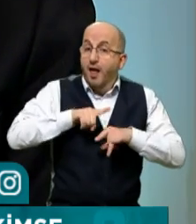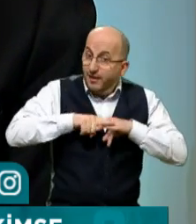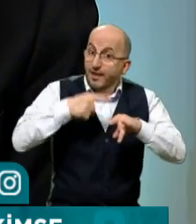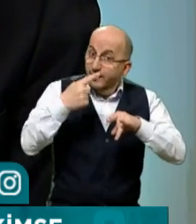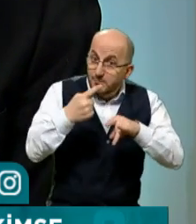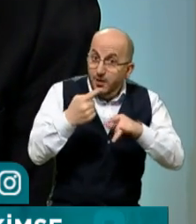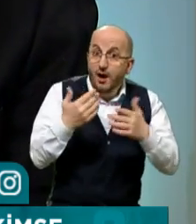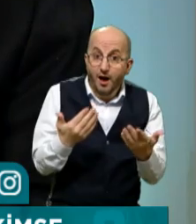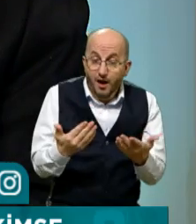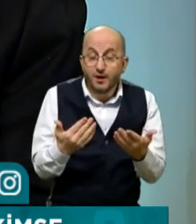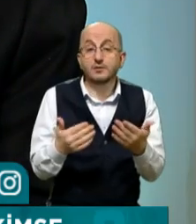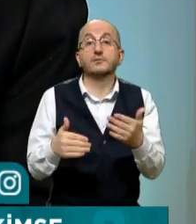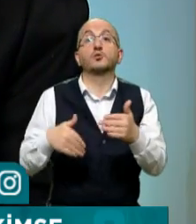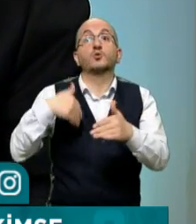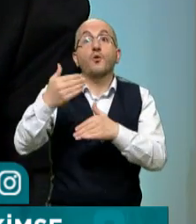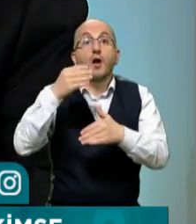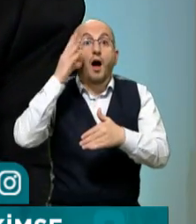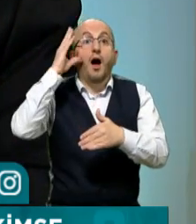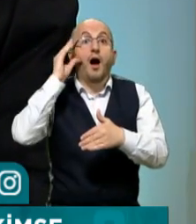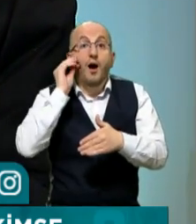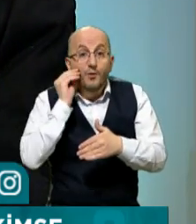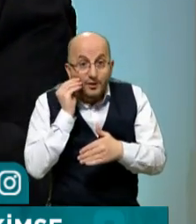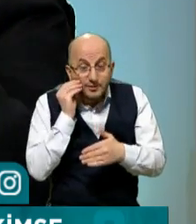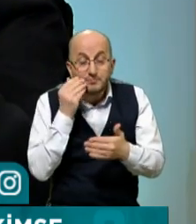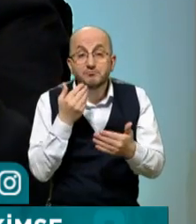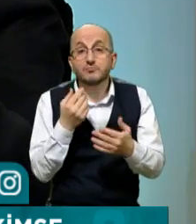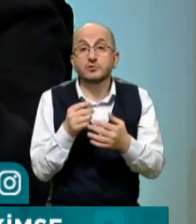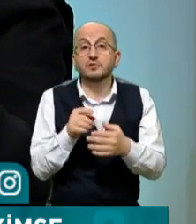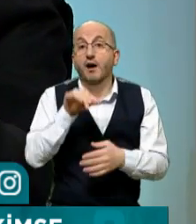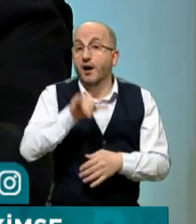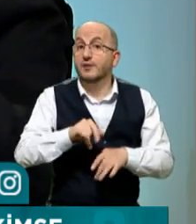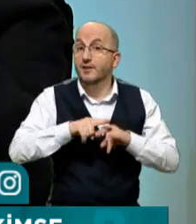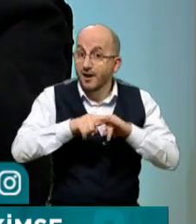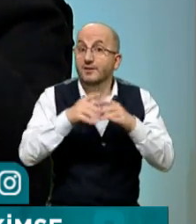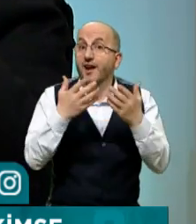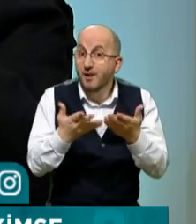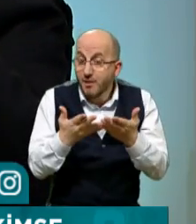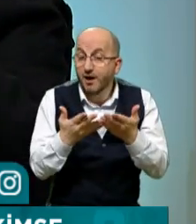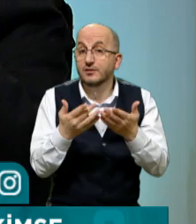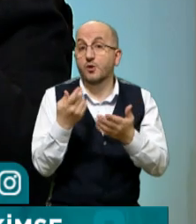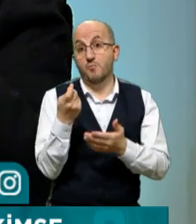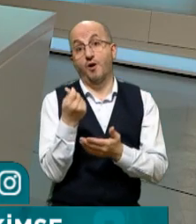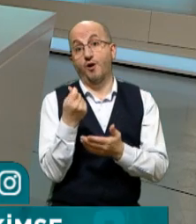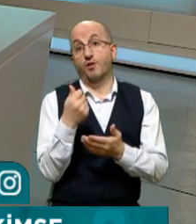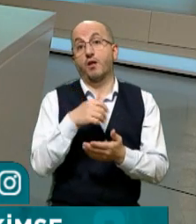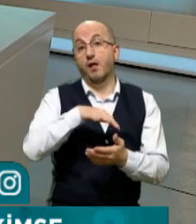etmişseniz, farkına vardığınızda veya birisi size ya sen hakkını helal ettin ama bak senin de şu kadar